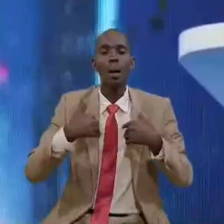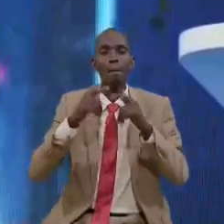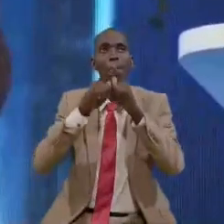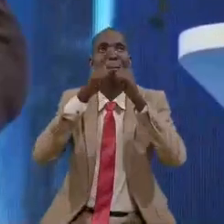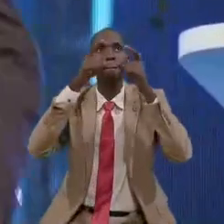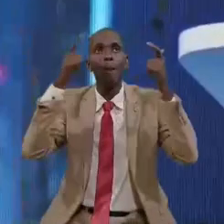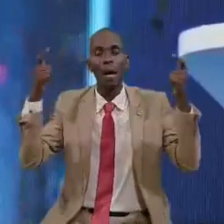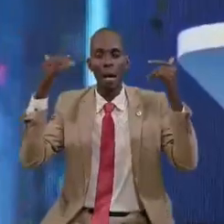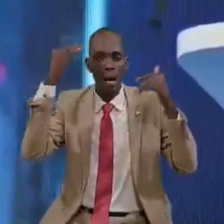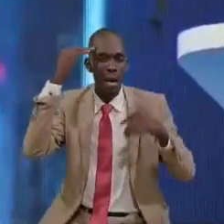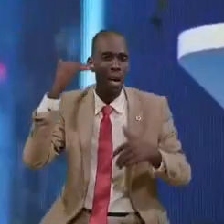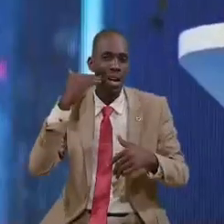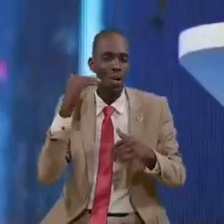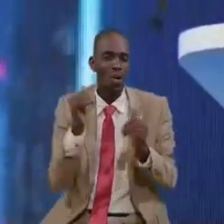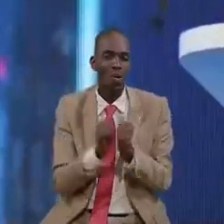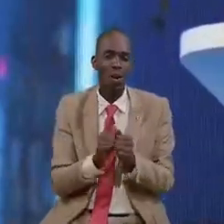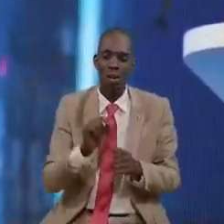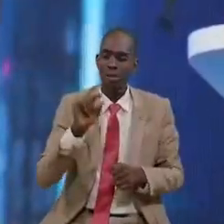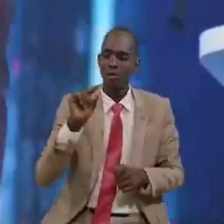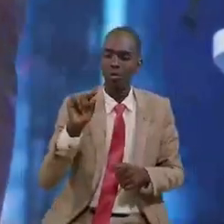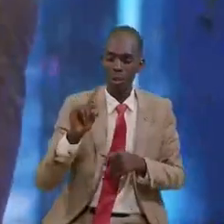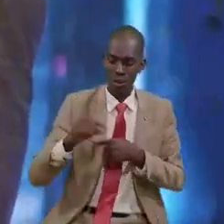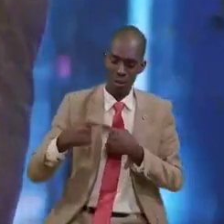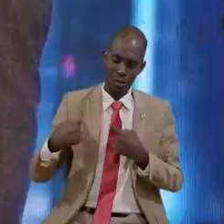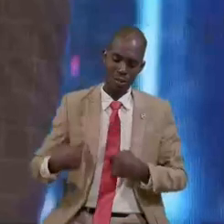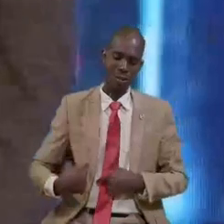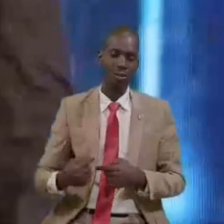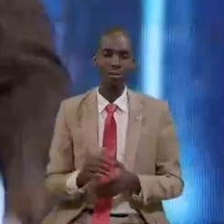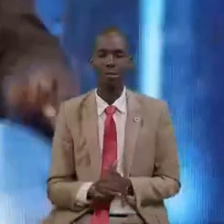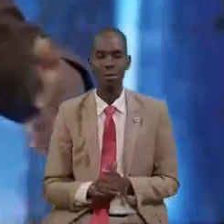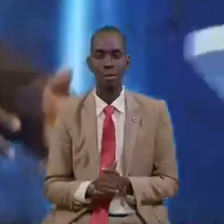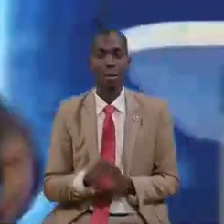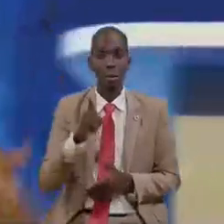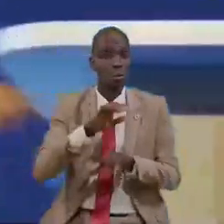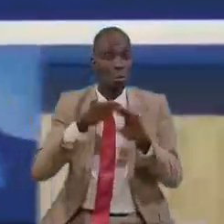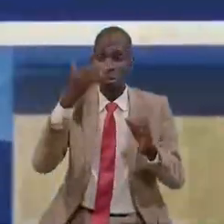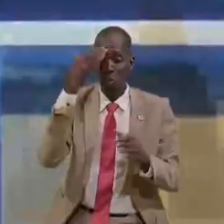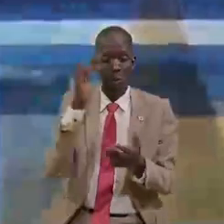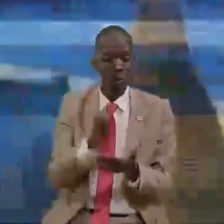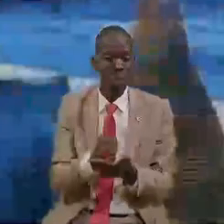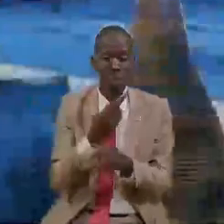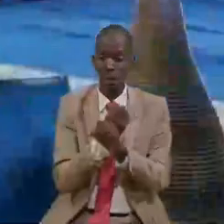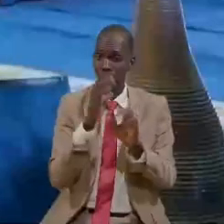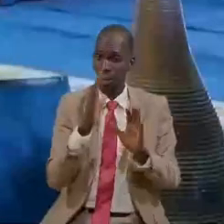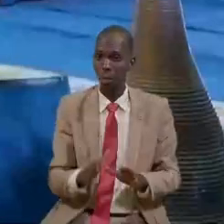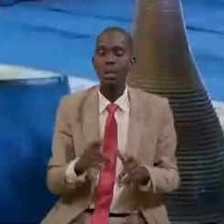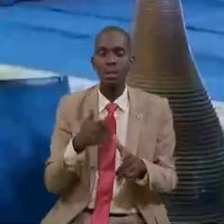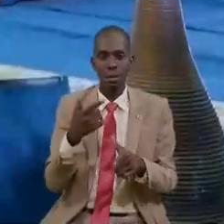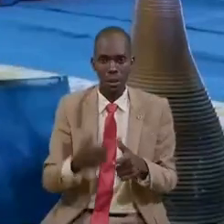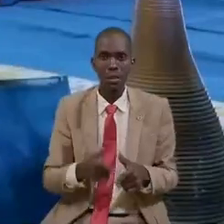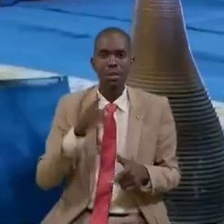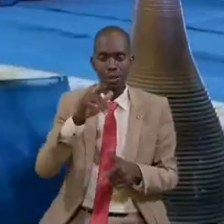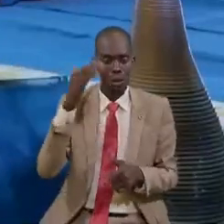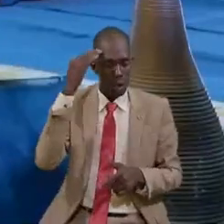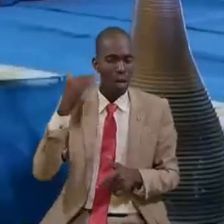mais un petit cœur. Parce que vous ne connaissez pas le Rédempteur, vous êtes là, l'encyclopédie